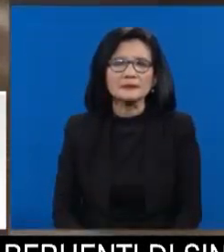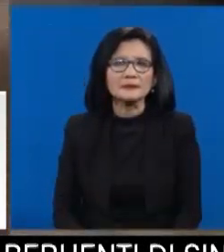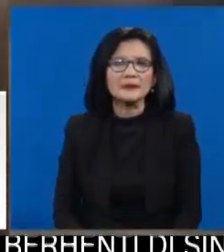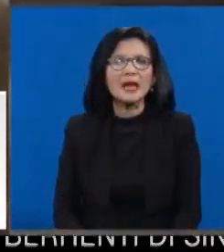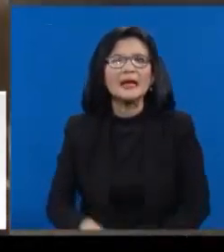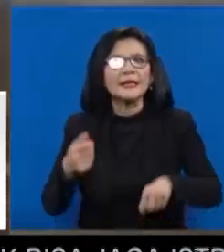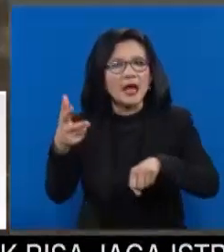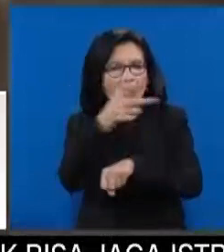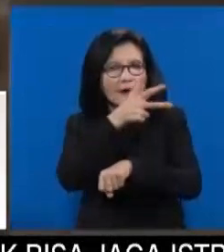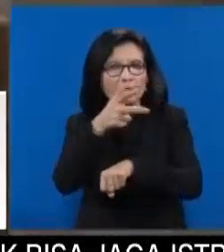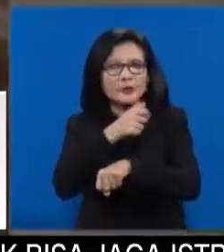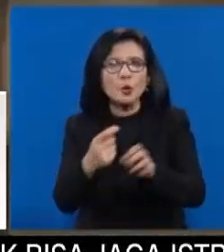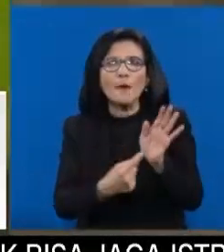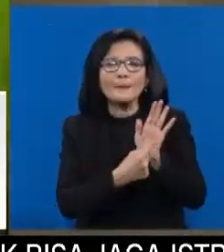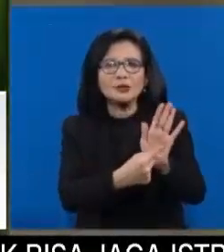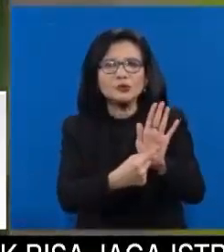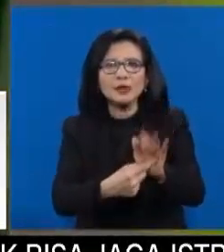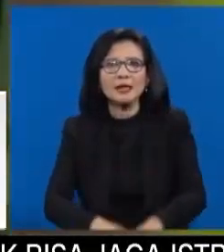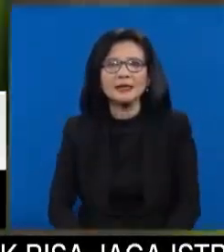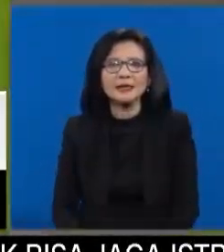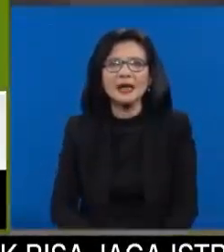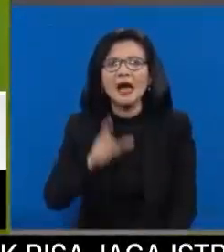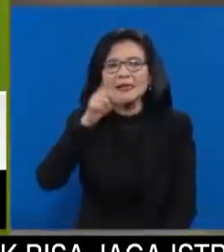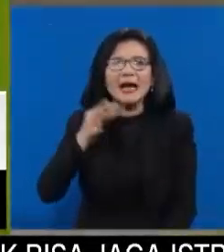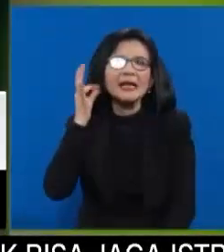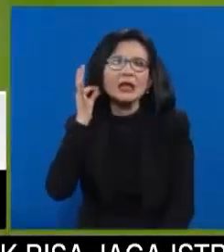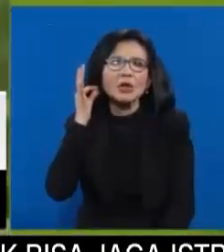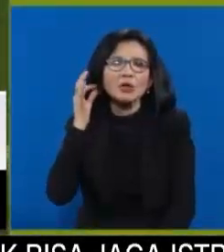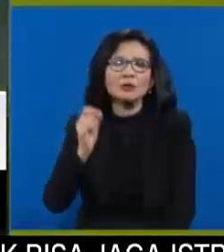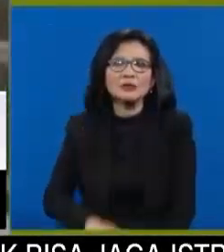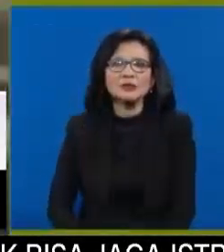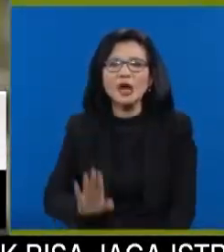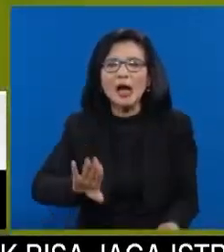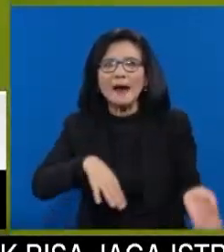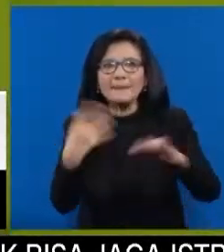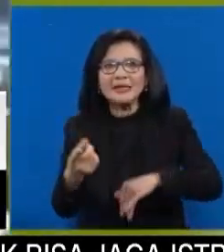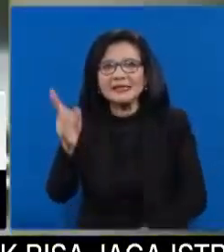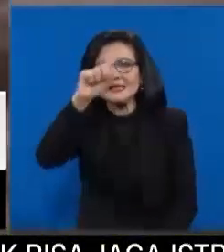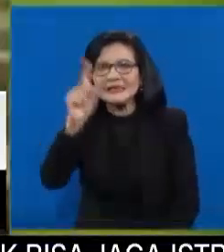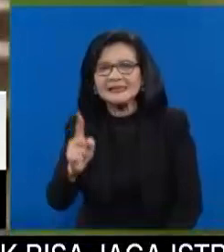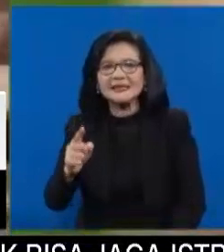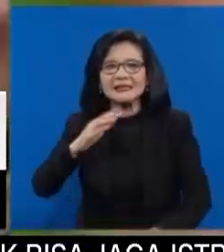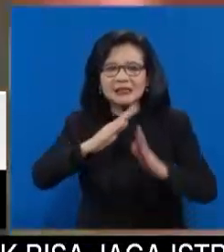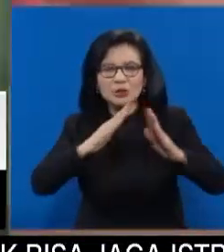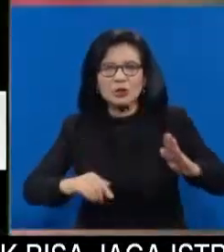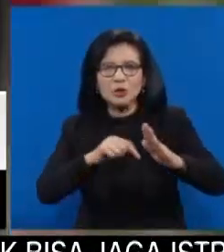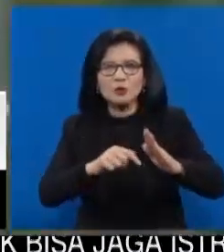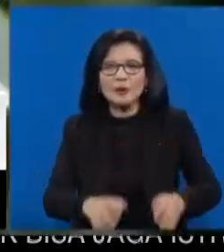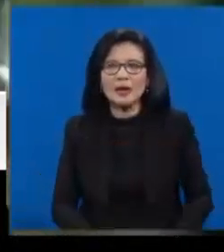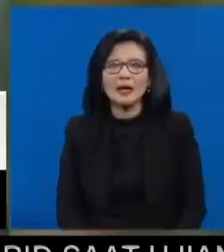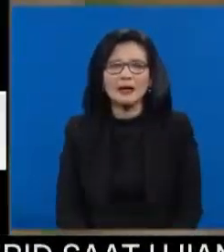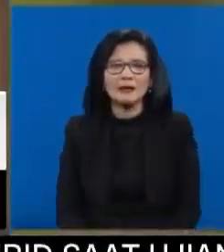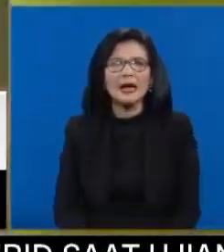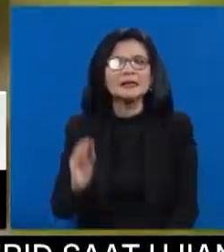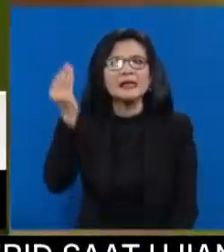Inilah video rekaman warga yang menunjukkan beberapa tetangga menggotong wanita yang tewas akibat tersengat listrik di rumahnya di Jalan Kesehatan 6 Pesanggerahan,